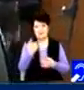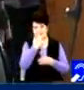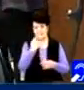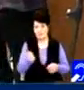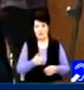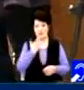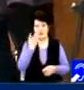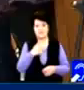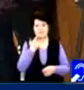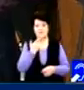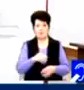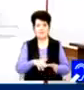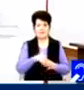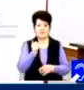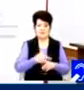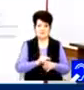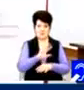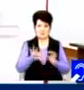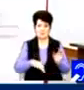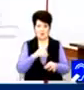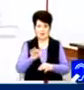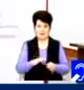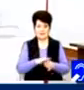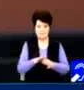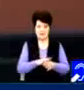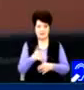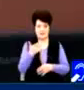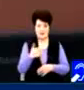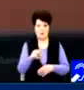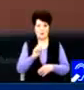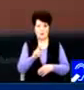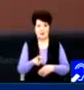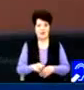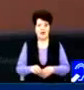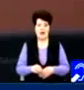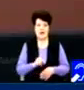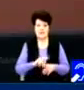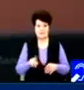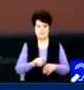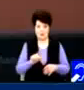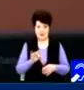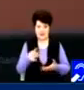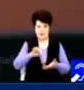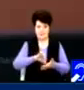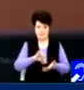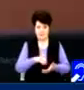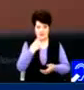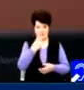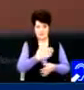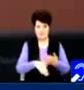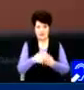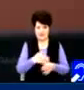special când e vorba de alegeri acest proiect și a propus să suplinească golul a spori participarea persoanelor cu